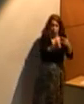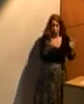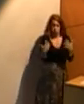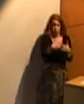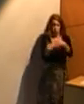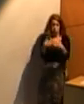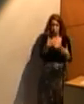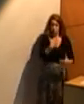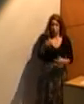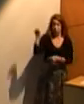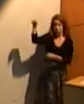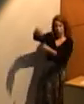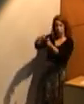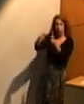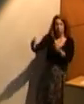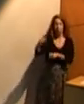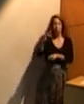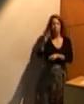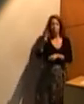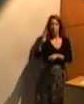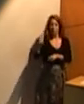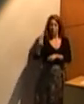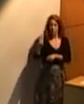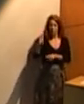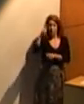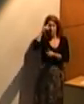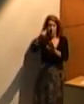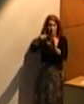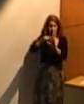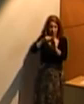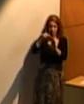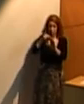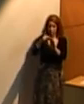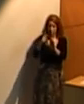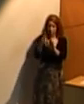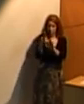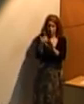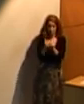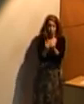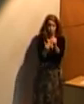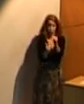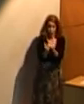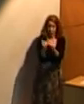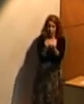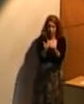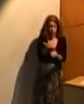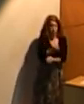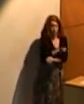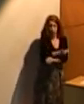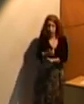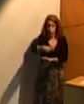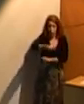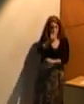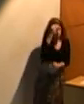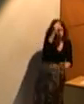twb de faire en sorte que les tic construisent une pensée même en co construction et bien finalement